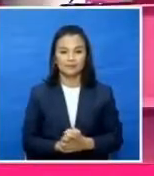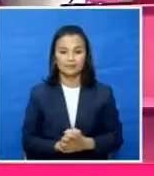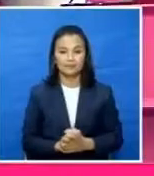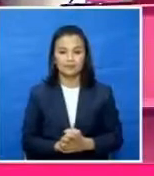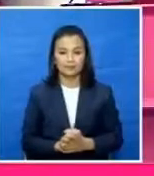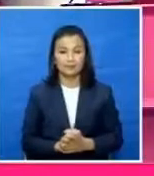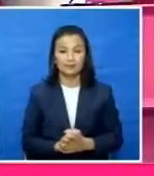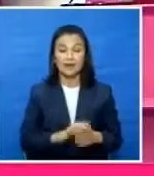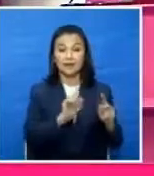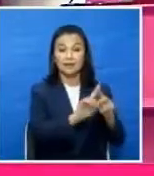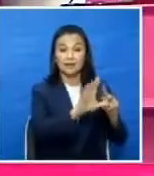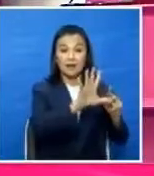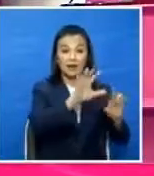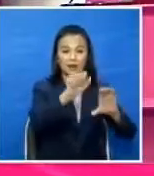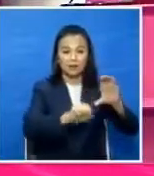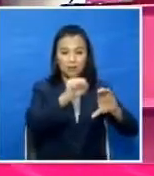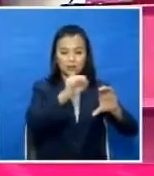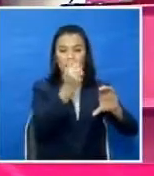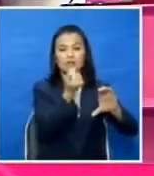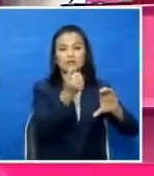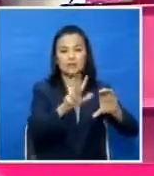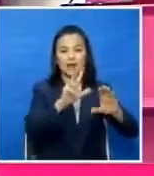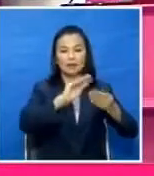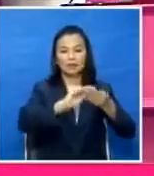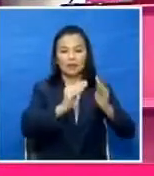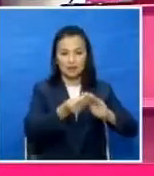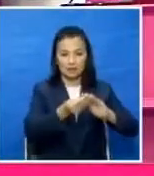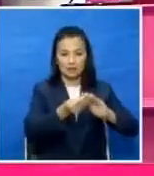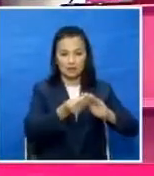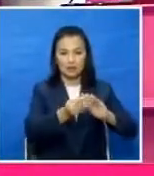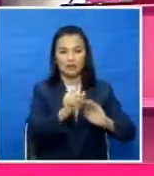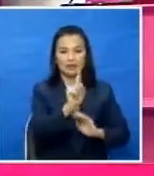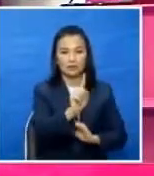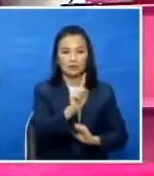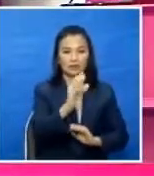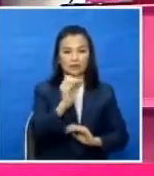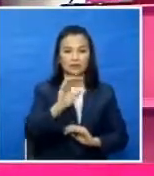อันดับที่5หมุนครั้งที่13เลขที่ออก